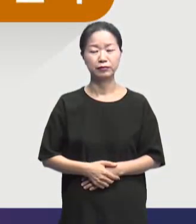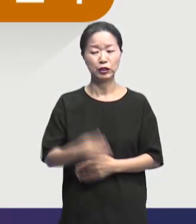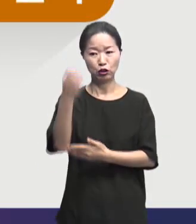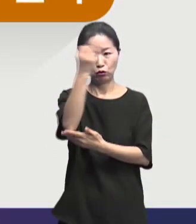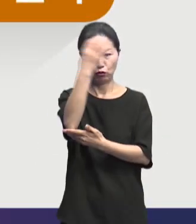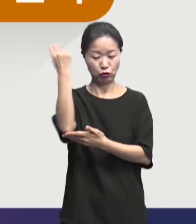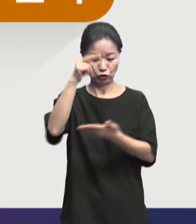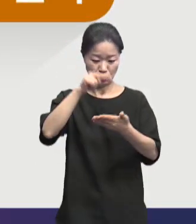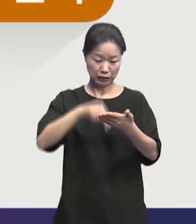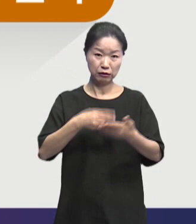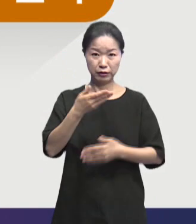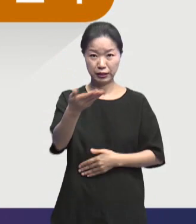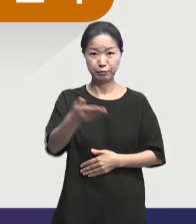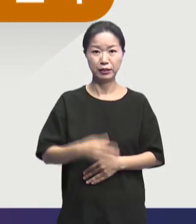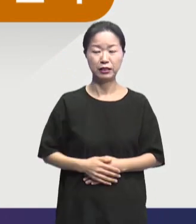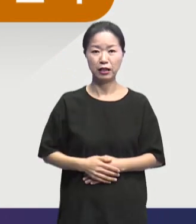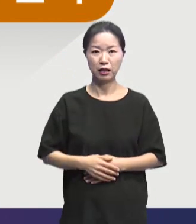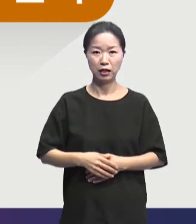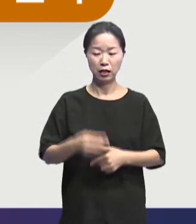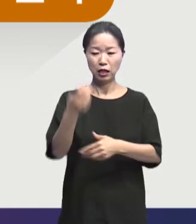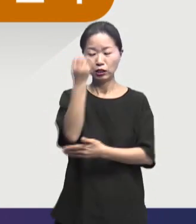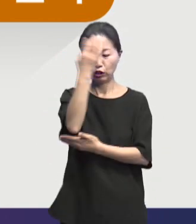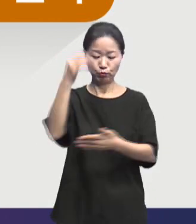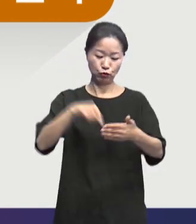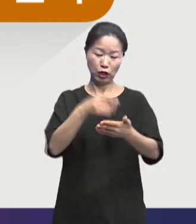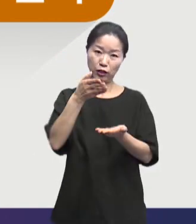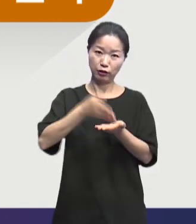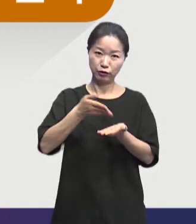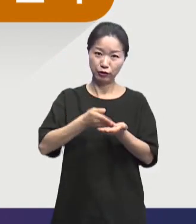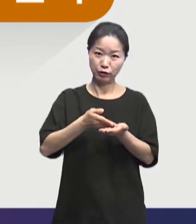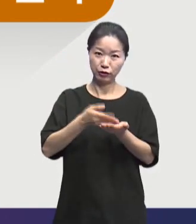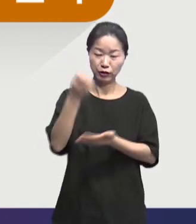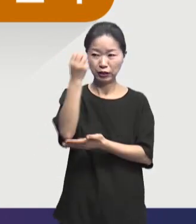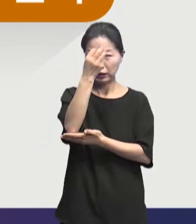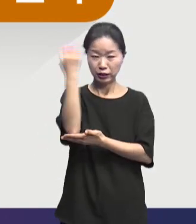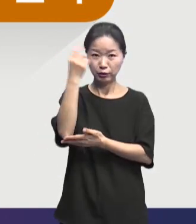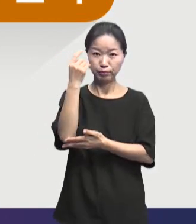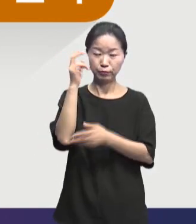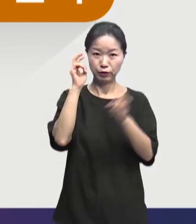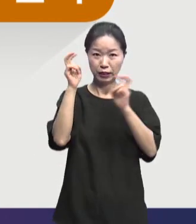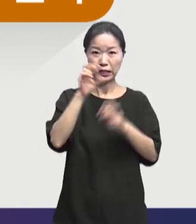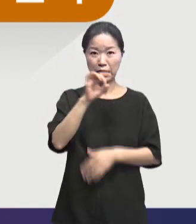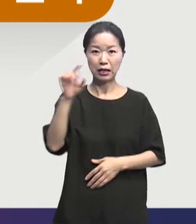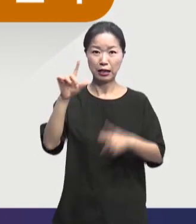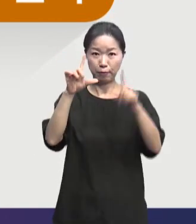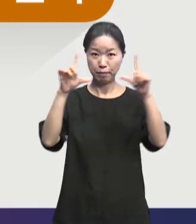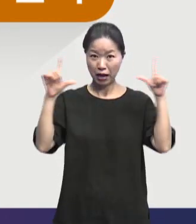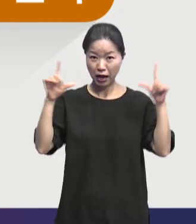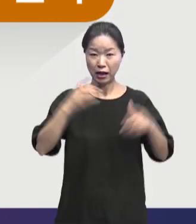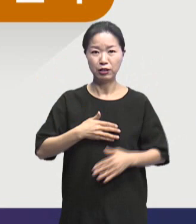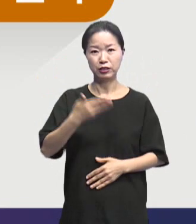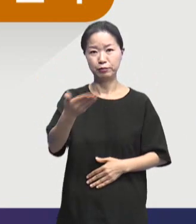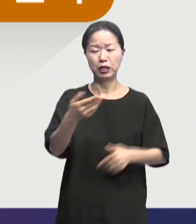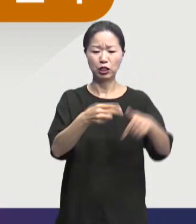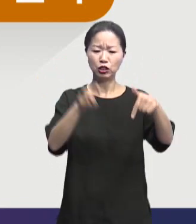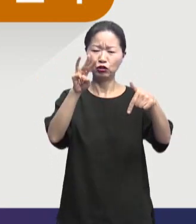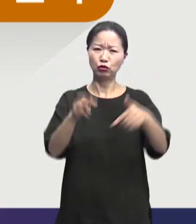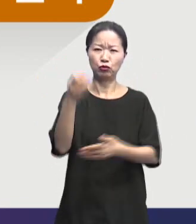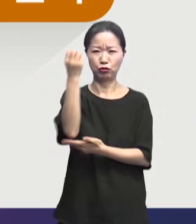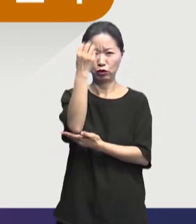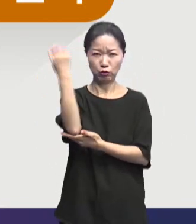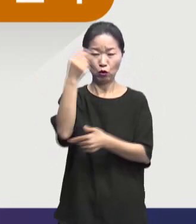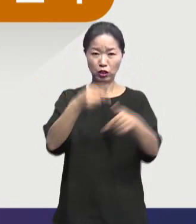지면으로 알아보는 인천 소식 신문 속 뉴스입니다. 각 신문사별 헤드라인입니다. 먼저